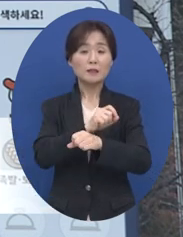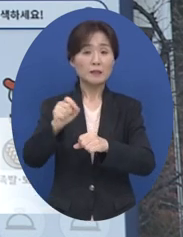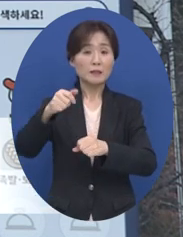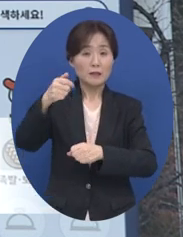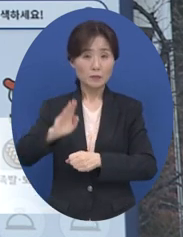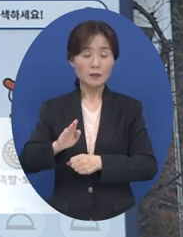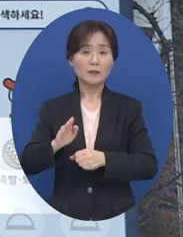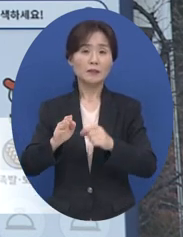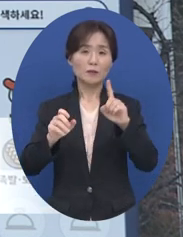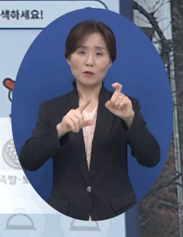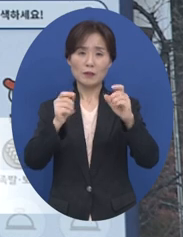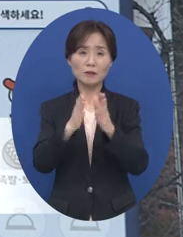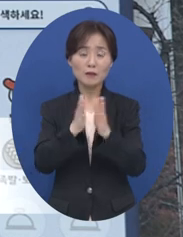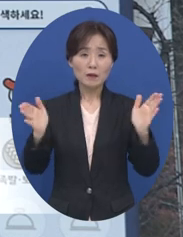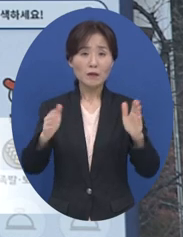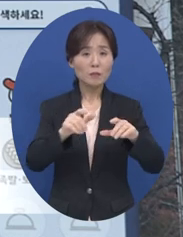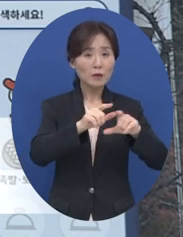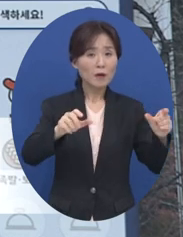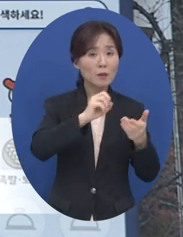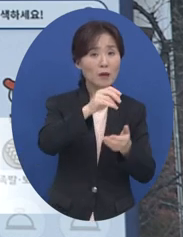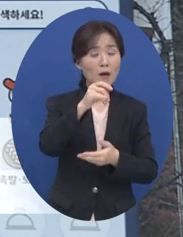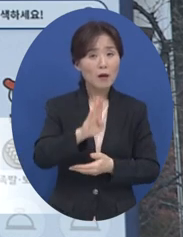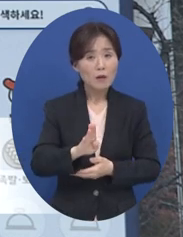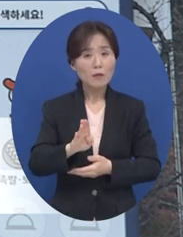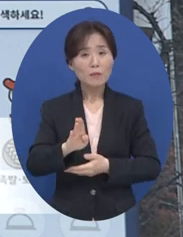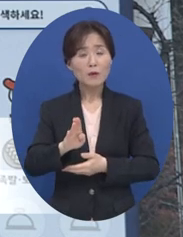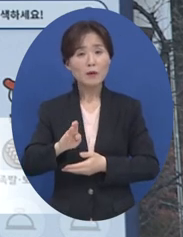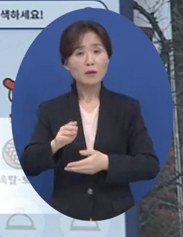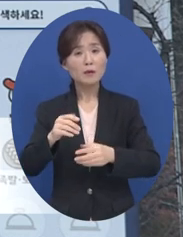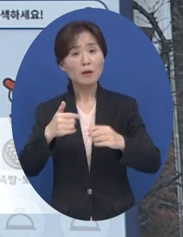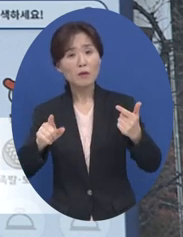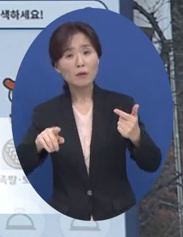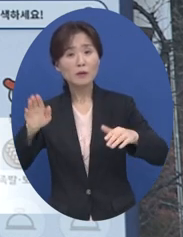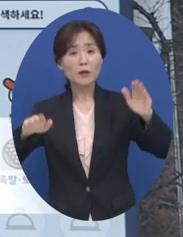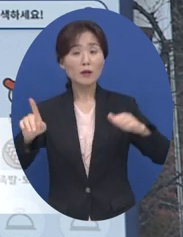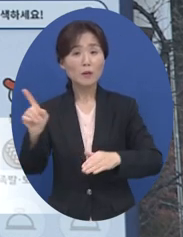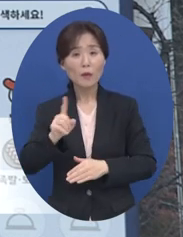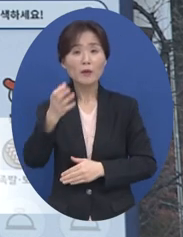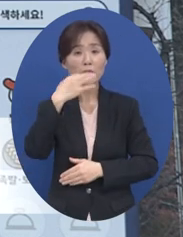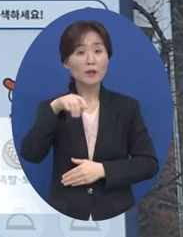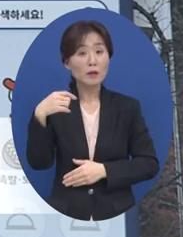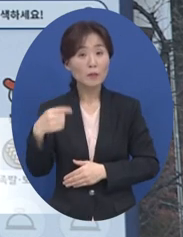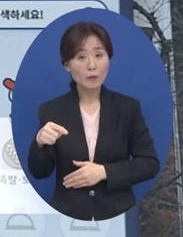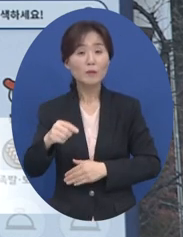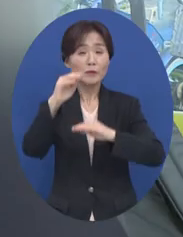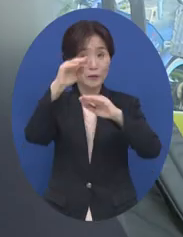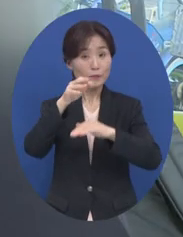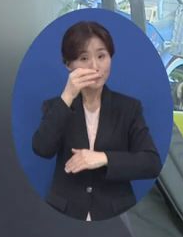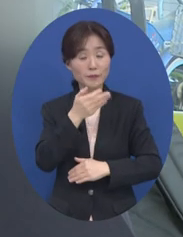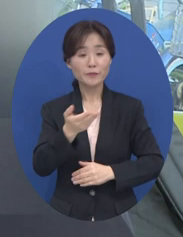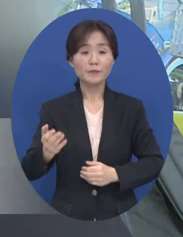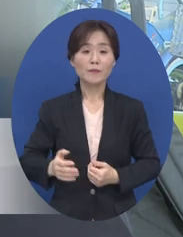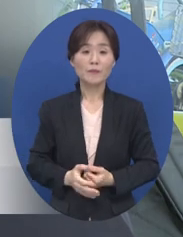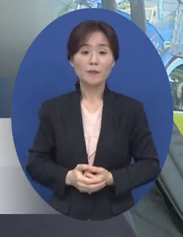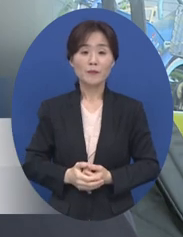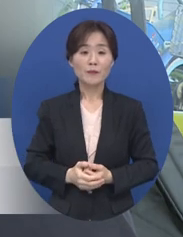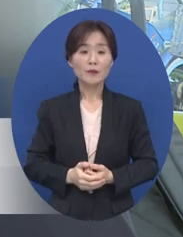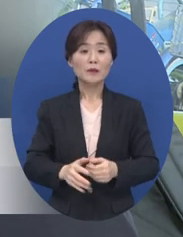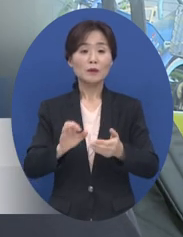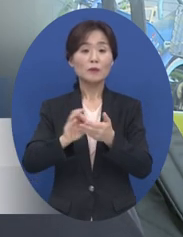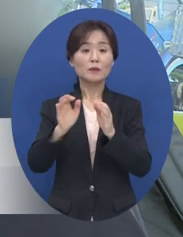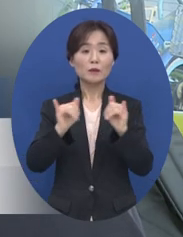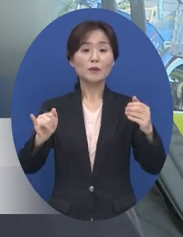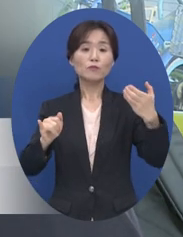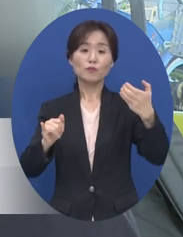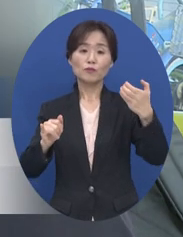배달앱과 비교해 대체 뭐가 다르고 어떤 이득이 있을지 최지영 기자가 직접 따져봤습니다. 이용 고객의